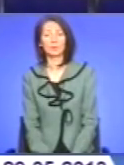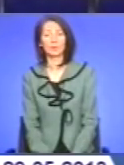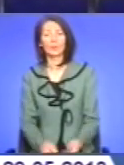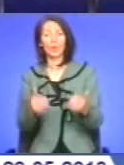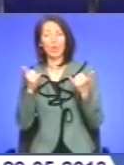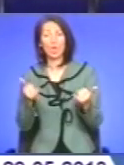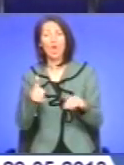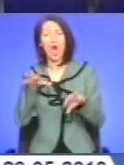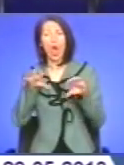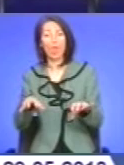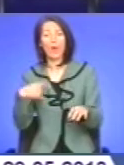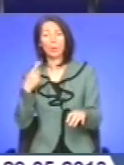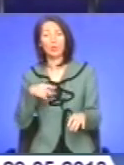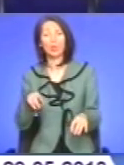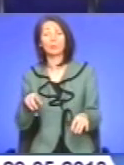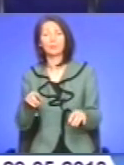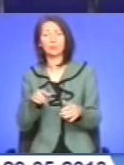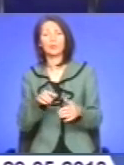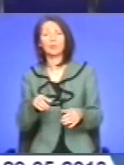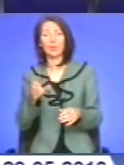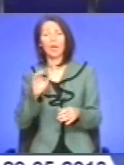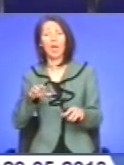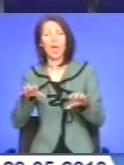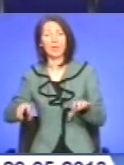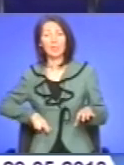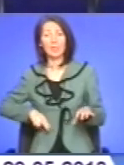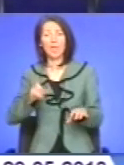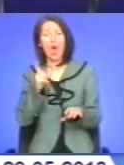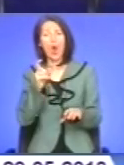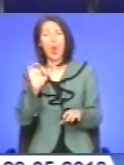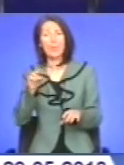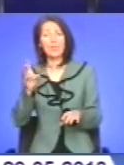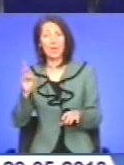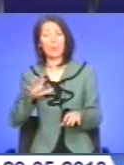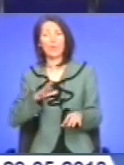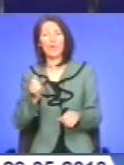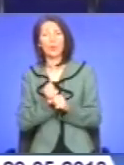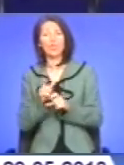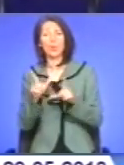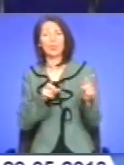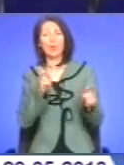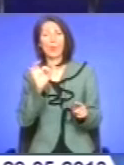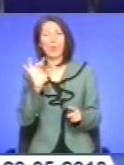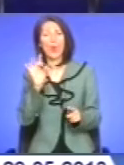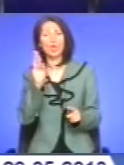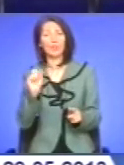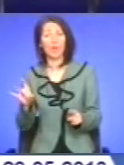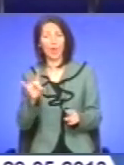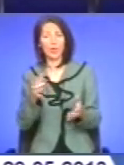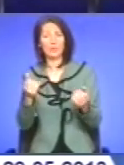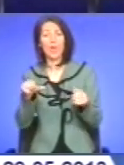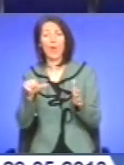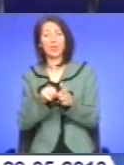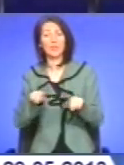Сьогодні голова обласної державної адміністрації Валентин Хоптян побував з робочою поїздкою у Вершівському районі, де взяв участь у відкритті центру